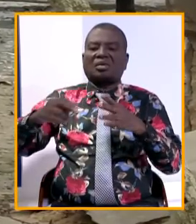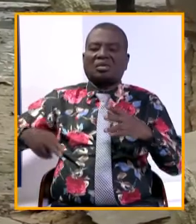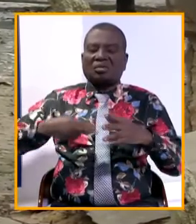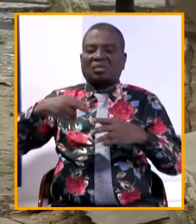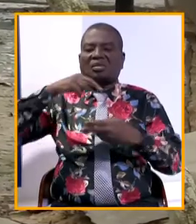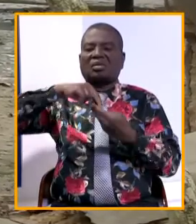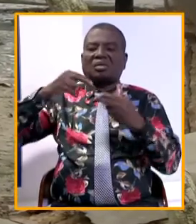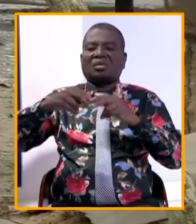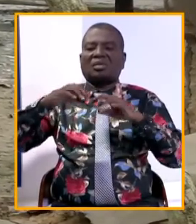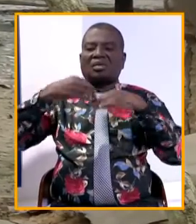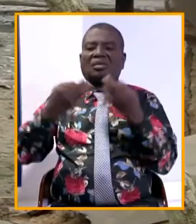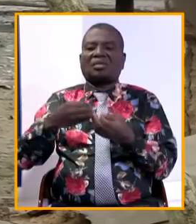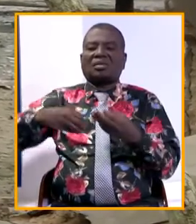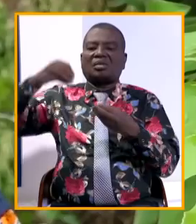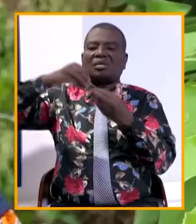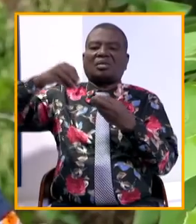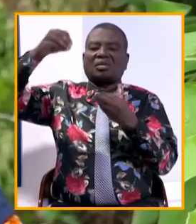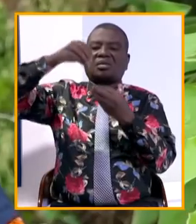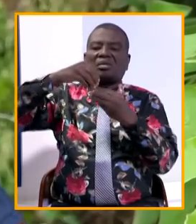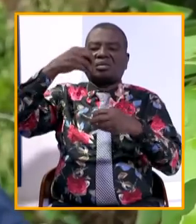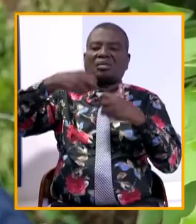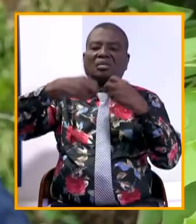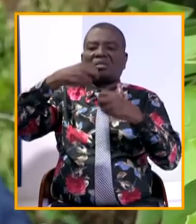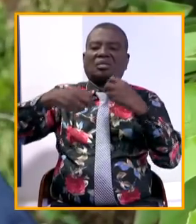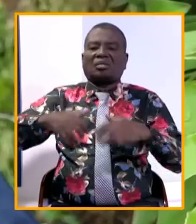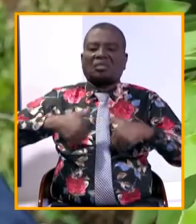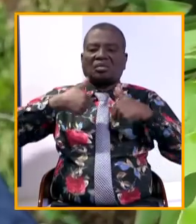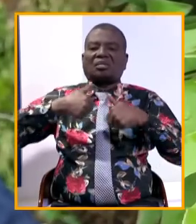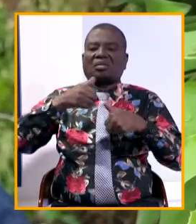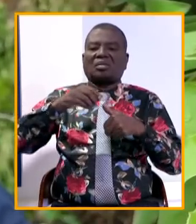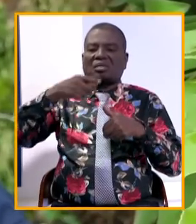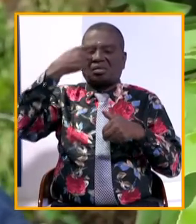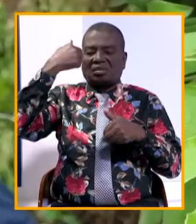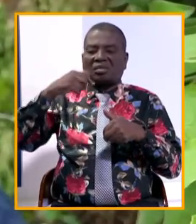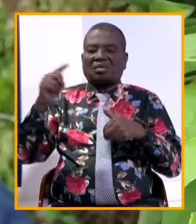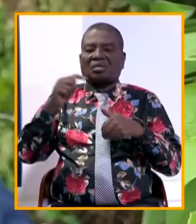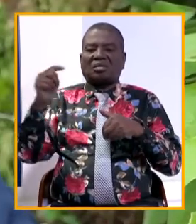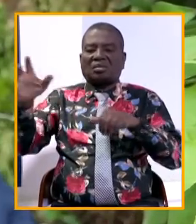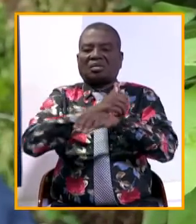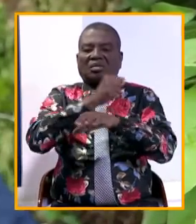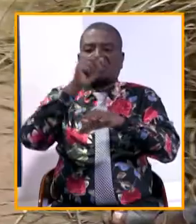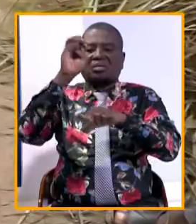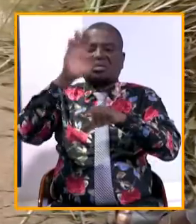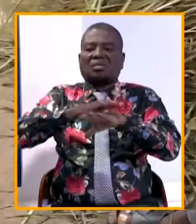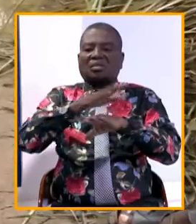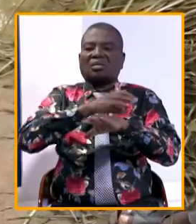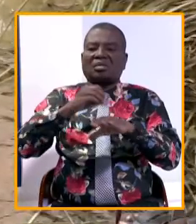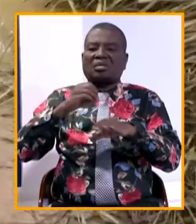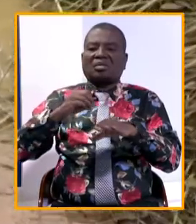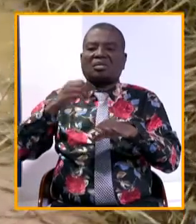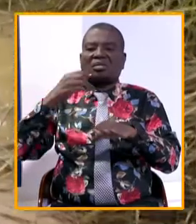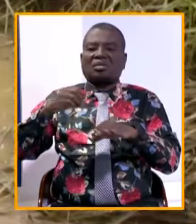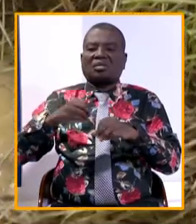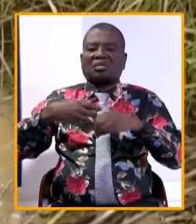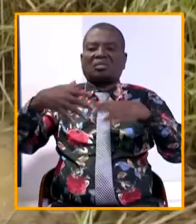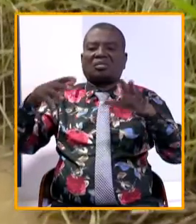augmenté. Il y a le problème sanitaire parce que les insectes, les moustiques ont proliféré au niveau